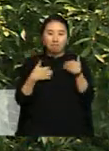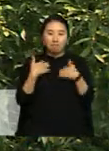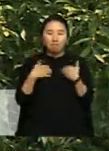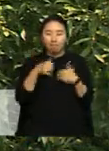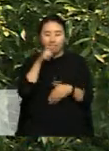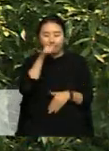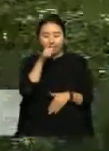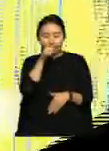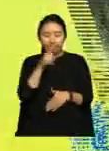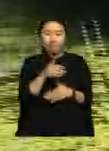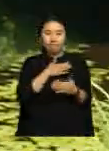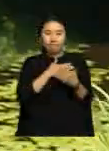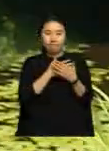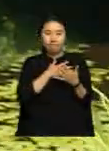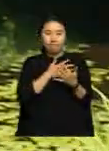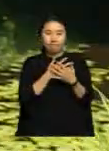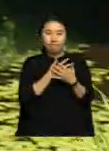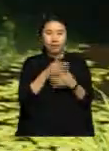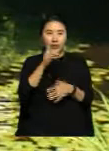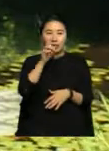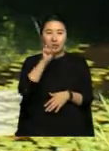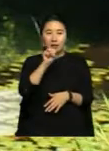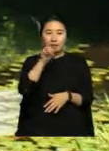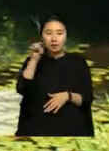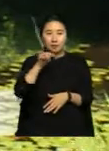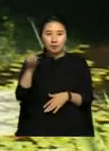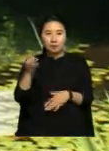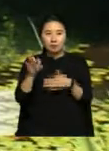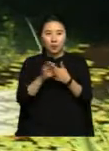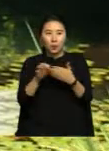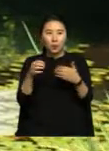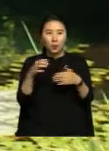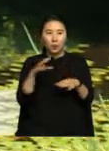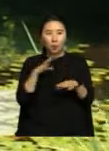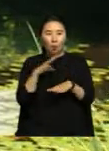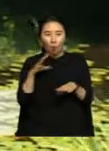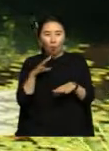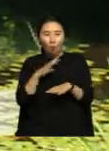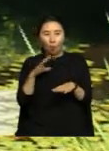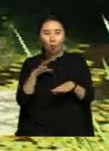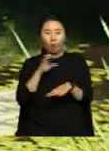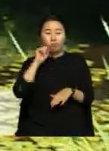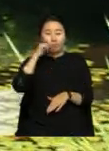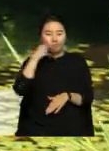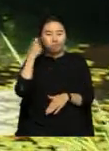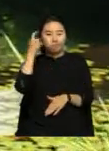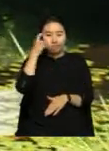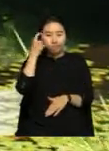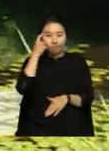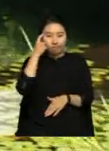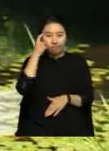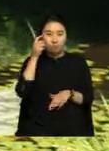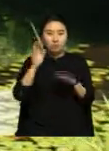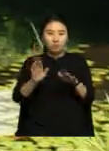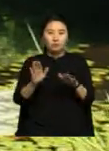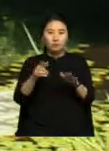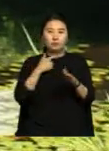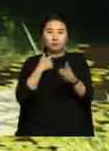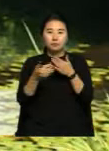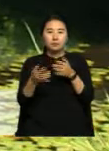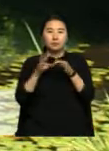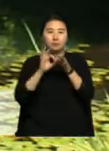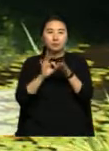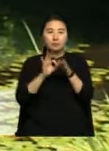설레는 기분이 들고 있습니다 좀 dmg 하면 되게 무섭고 어렵다 이렇게만 생각했는데 이번 경험을